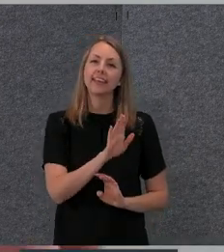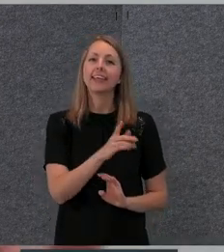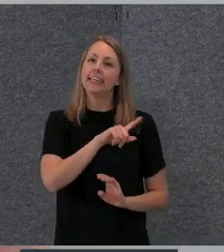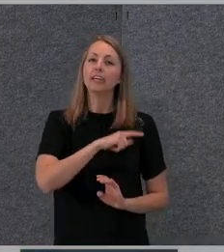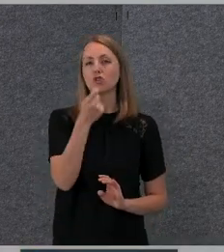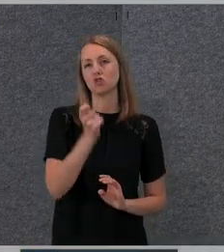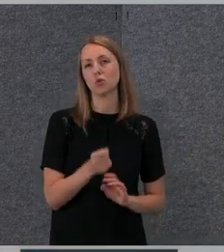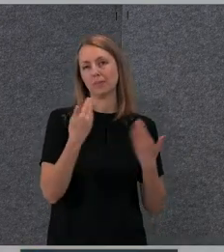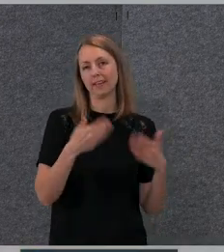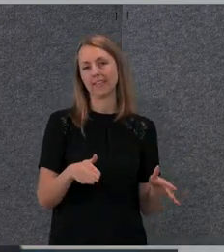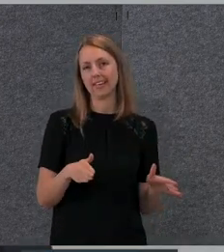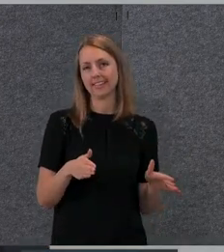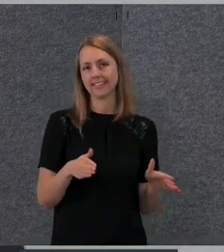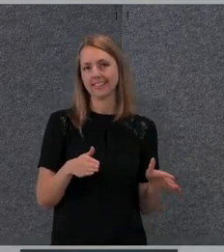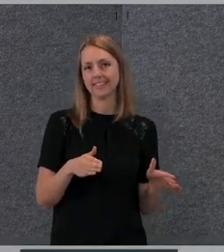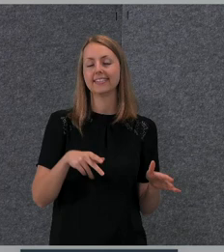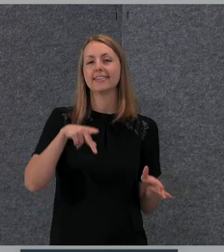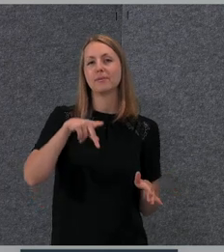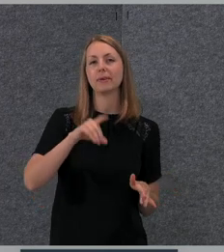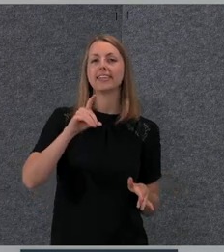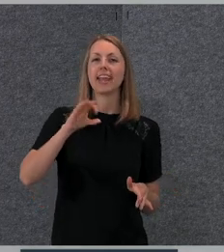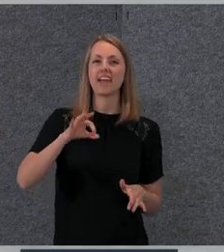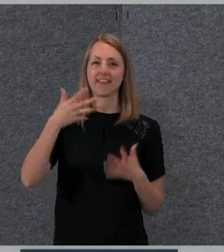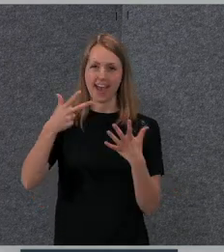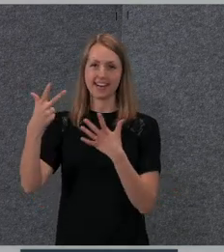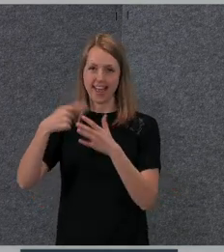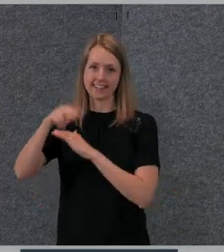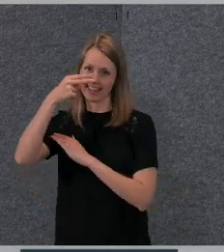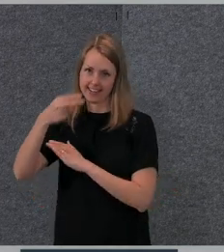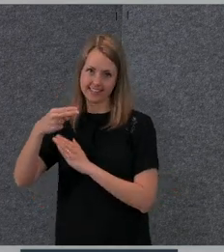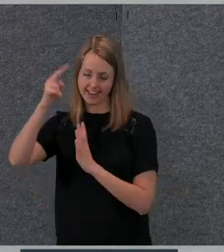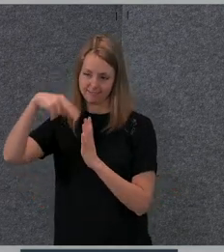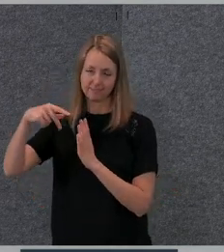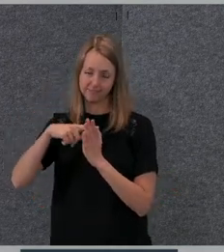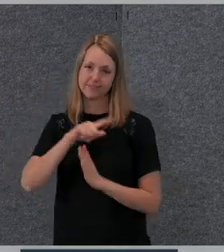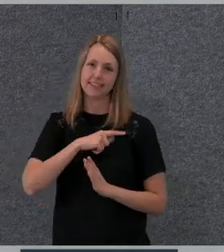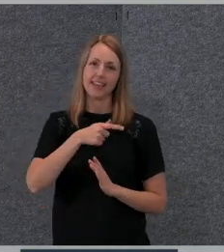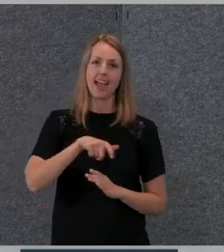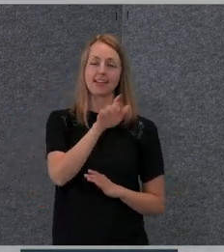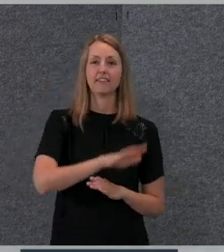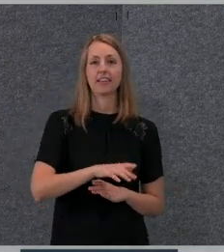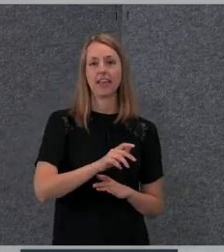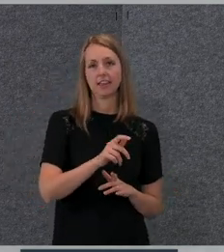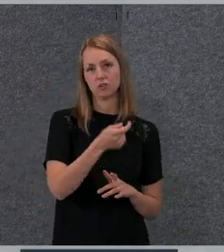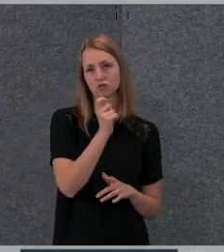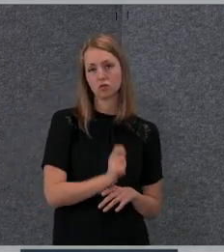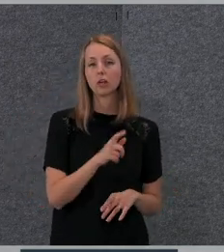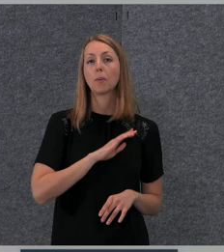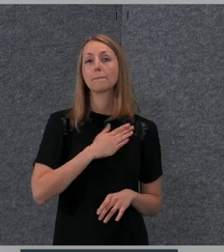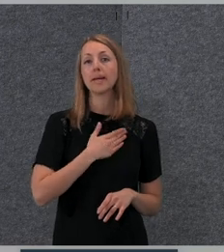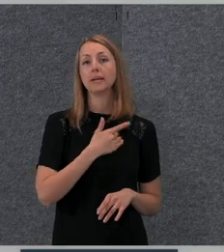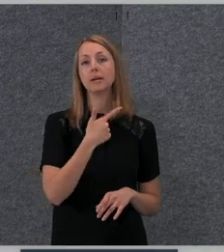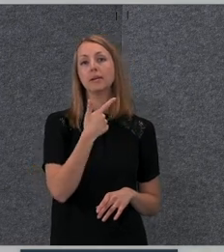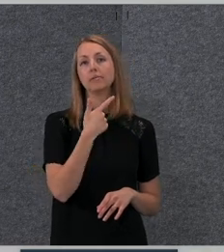ich studiert, das steht in der PDF 88 drin. In NRW leben meine beiden, wenn man so sagen